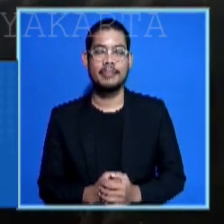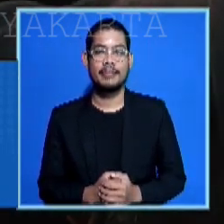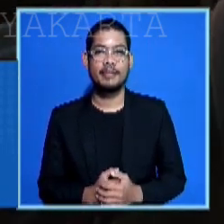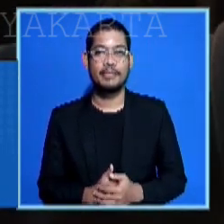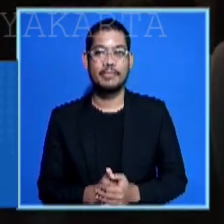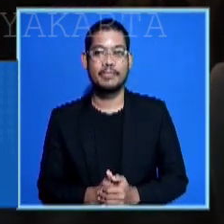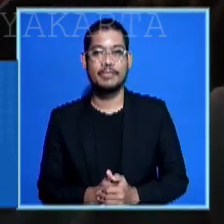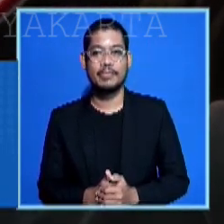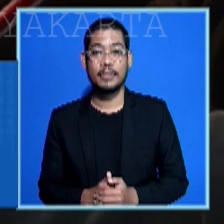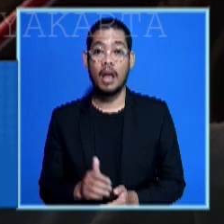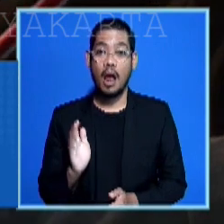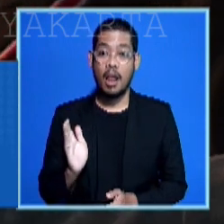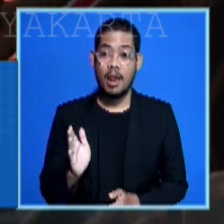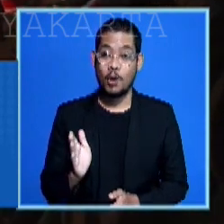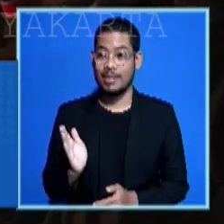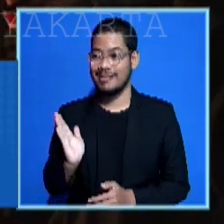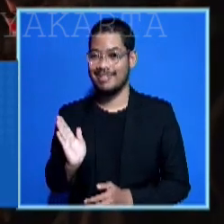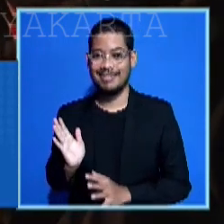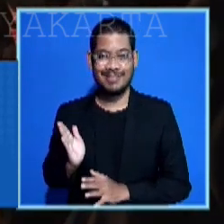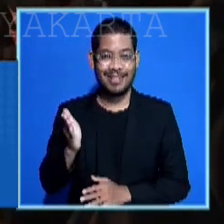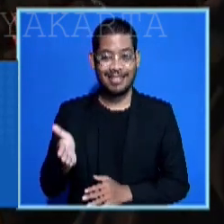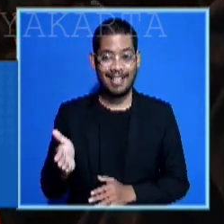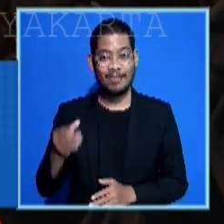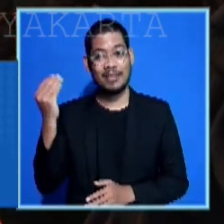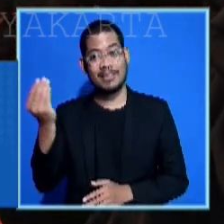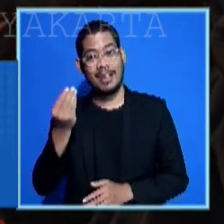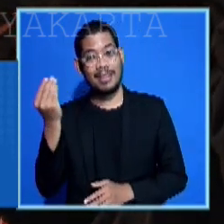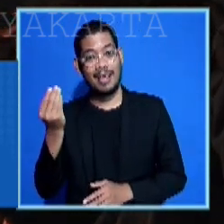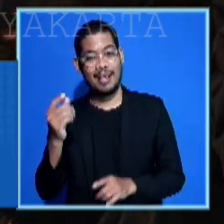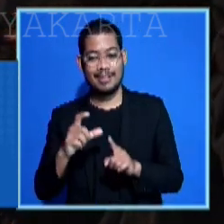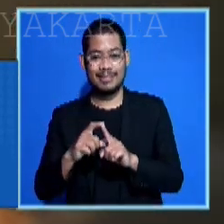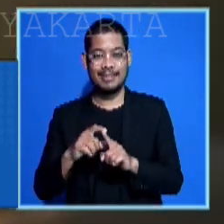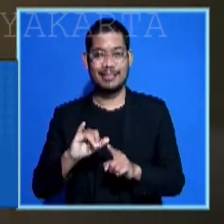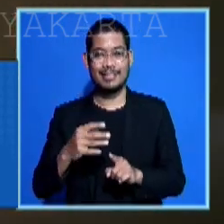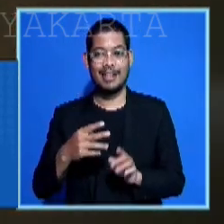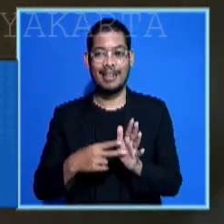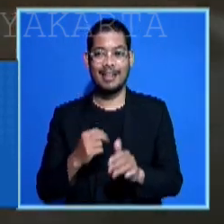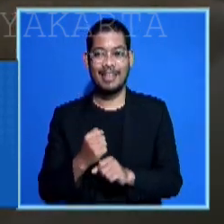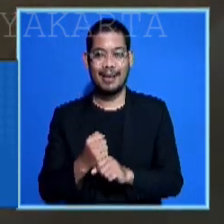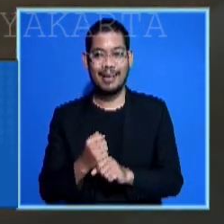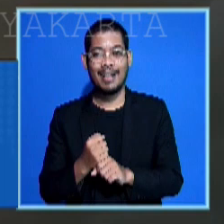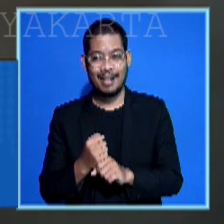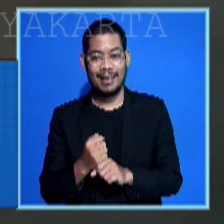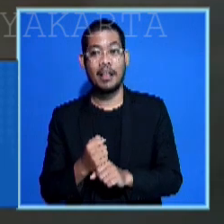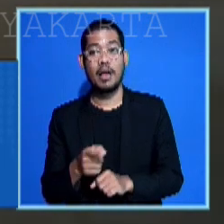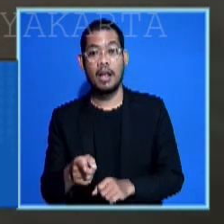Disarankan kalau mau berkunjung ke wisata Dieng, baiknya di bulan Juli hingga bulan September.